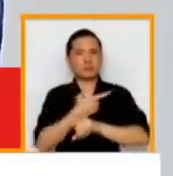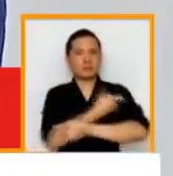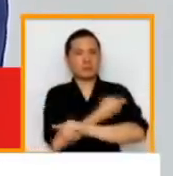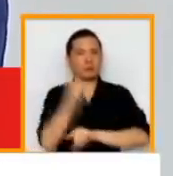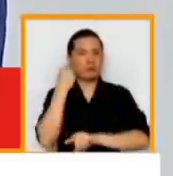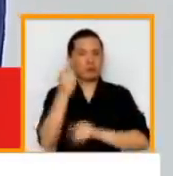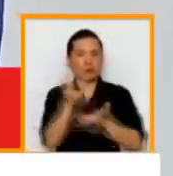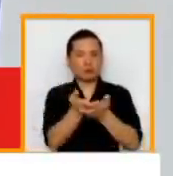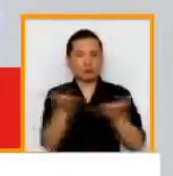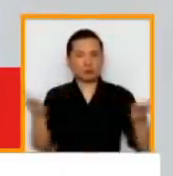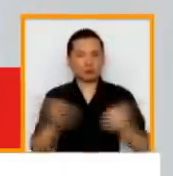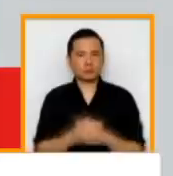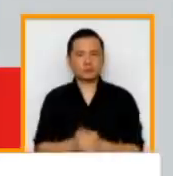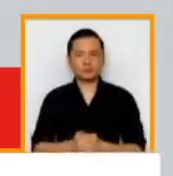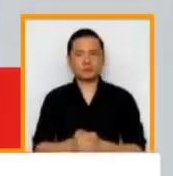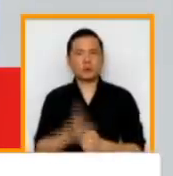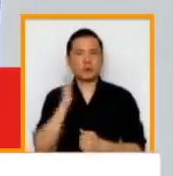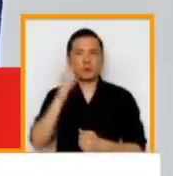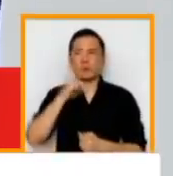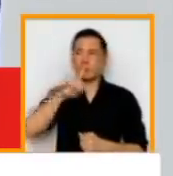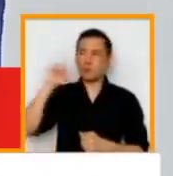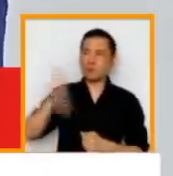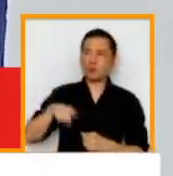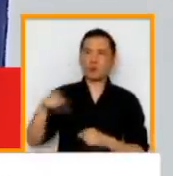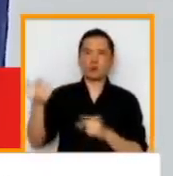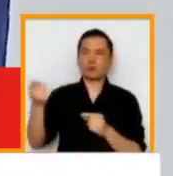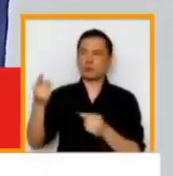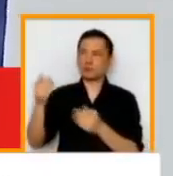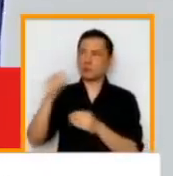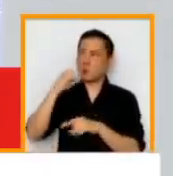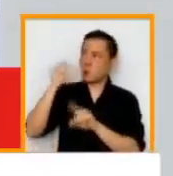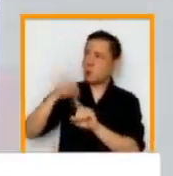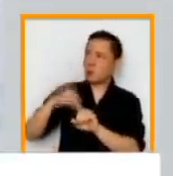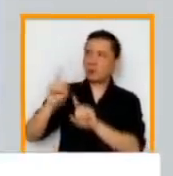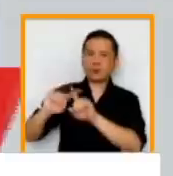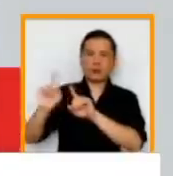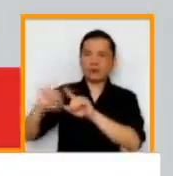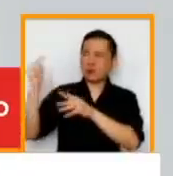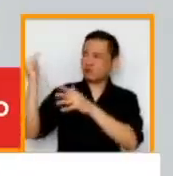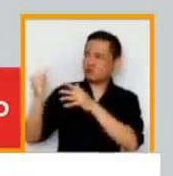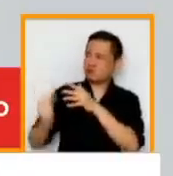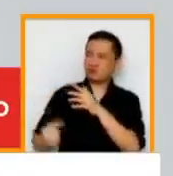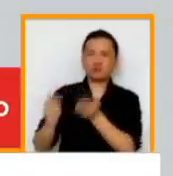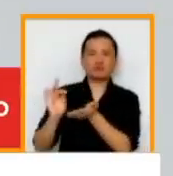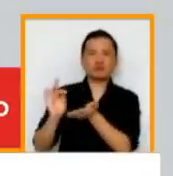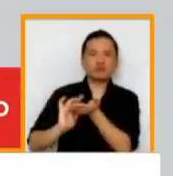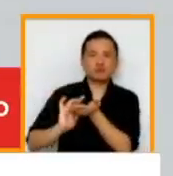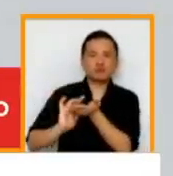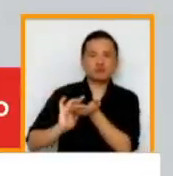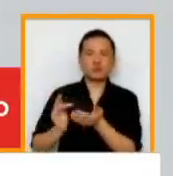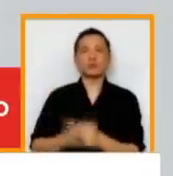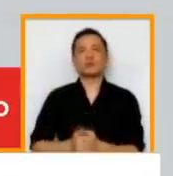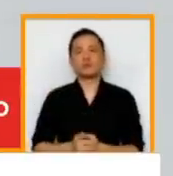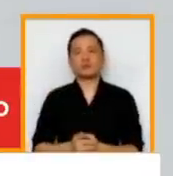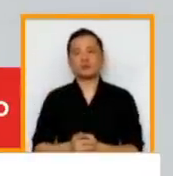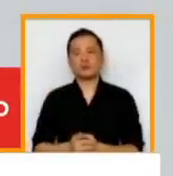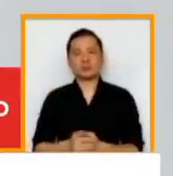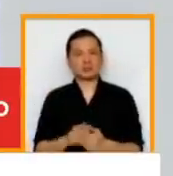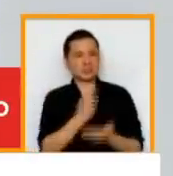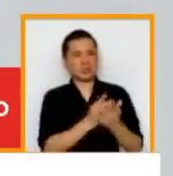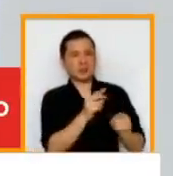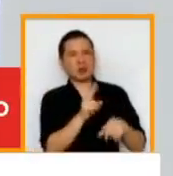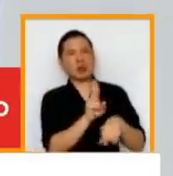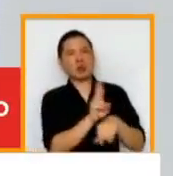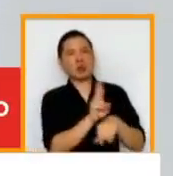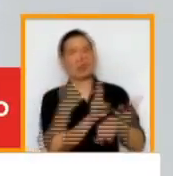darating, o order tayo, yung isasaksak, yung the best. Yung gamot, the best. Pag nasira ako sa inyo, useless. Hindi ko sisira